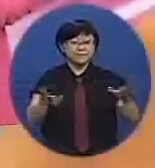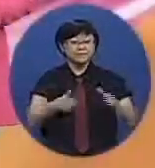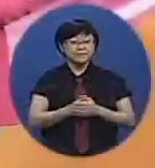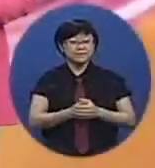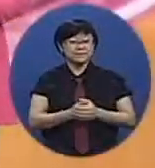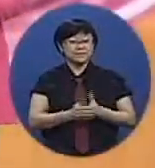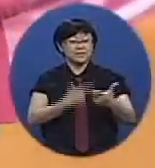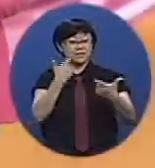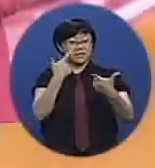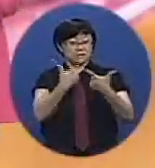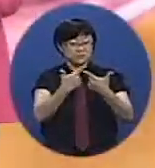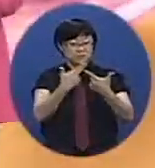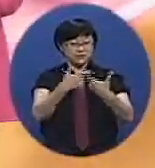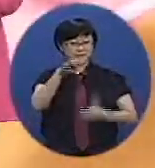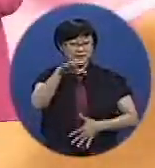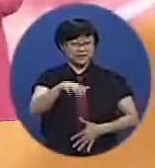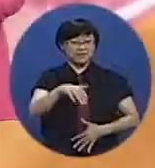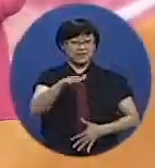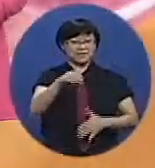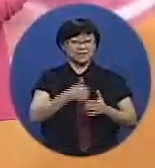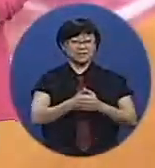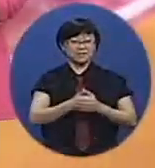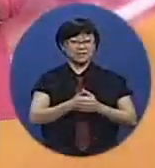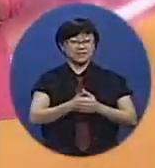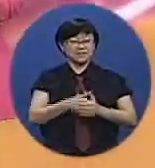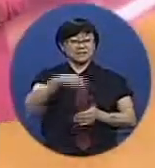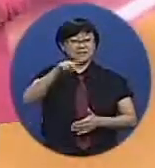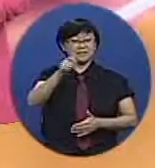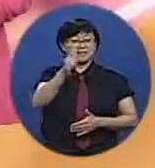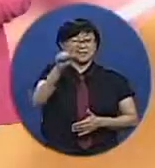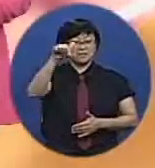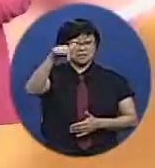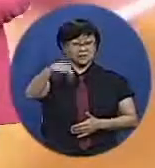이번에는 부산으로 가봅니다. 사하구에